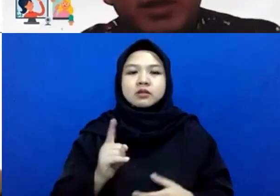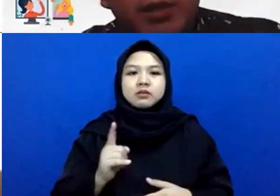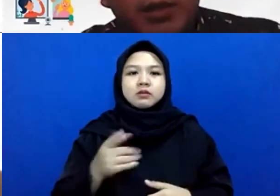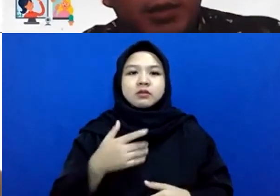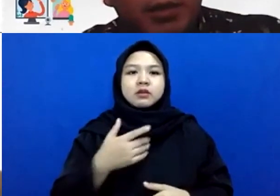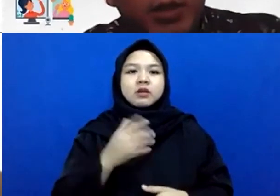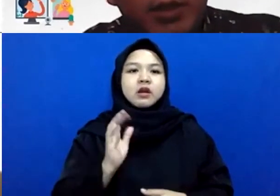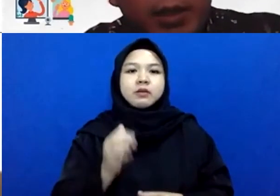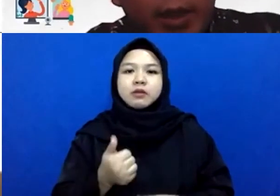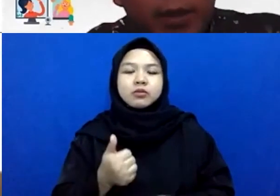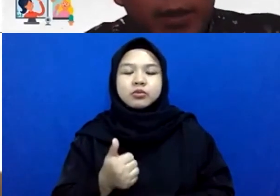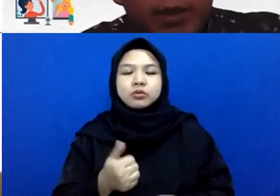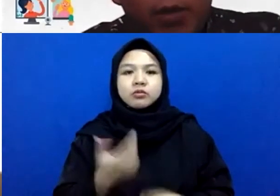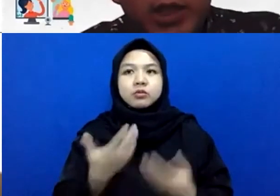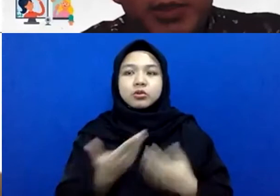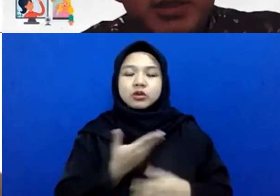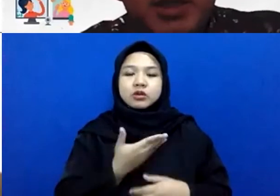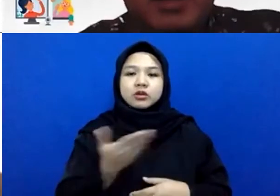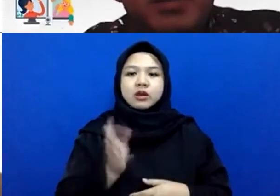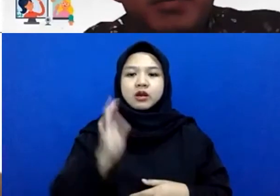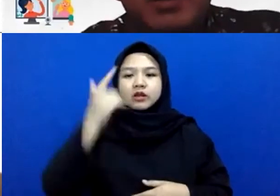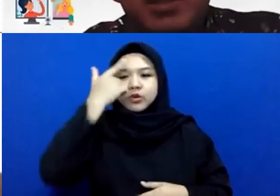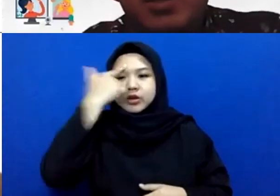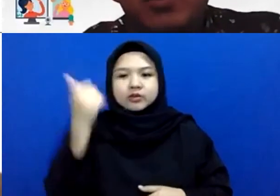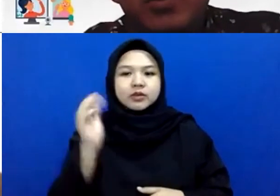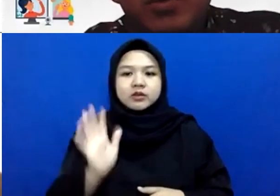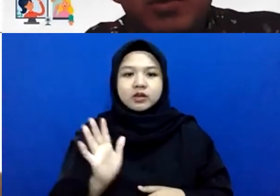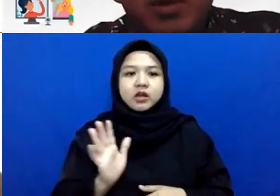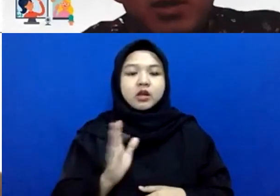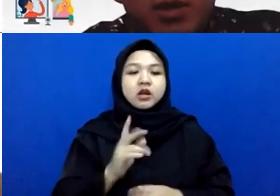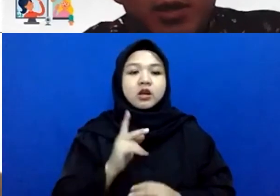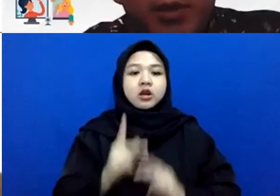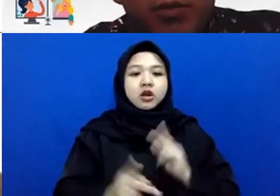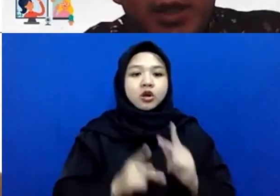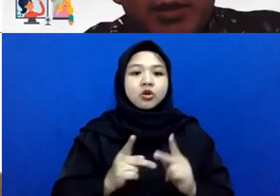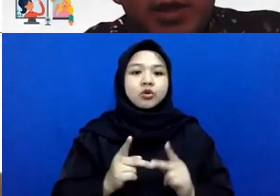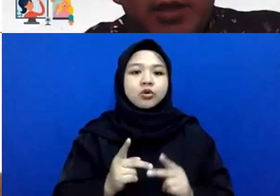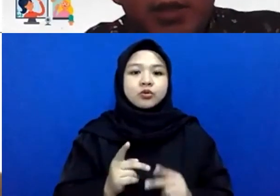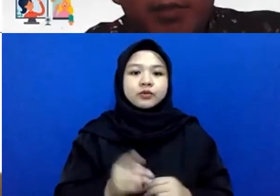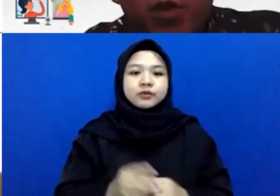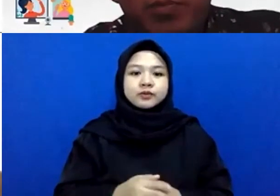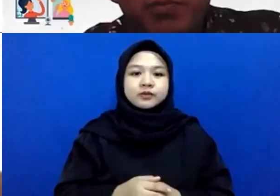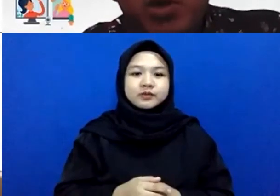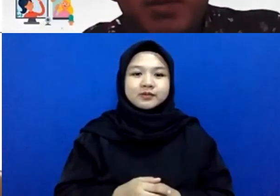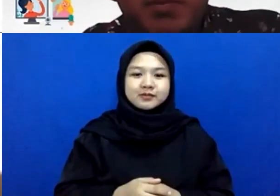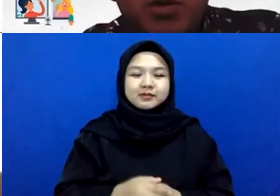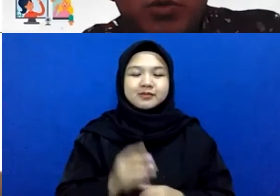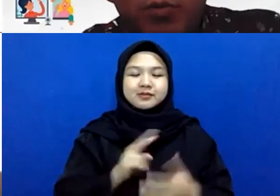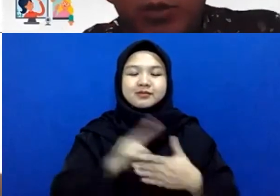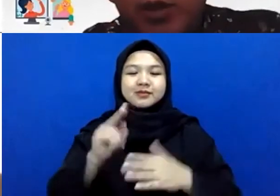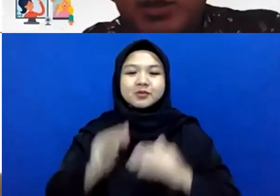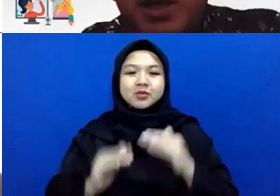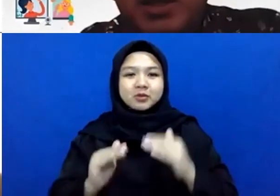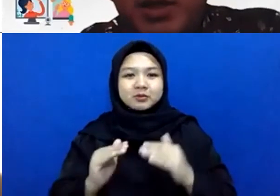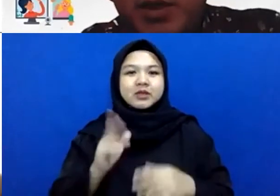ketidakmampuan. Mungkin dia tidak terlalu expert ya, Pak. Saya kalau untuk itu ngantarkan dan melobi boleh Pak, tapi kalau suruh